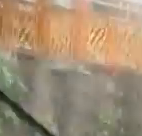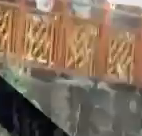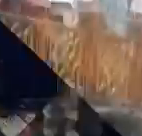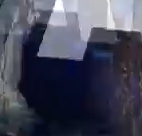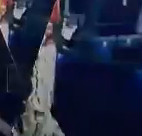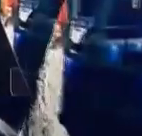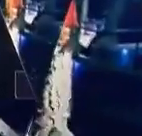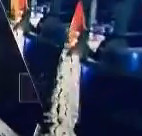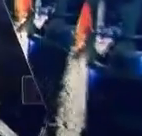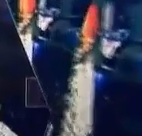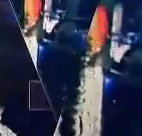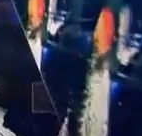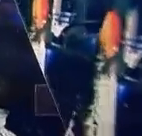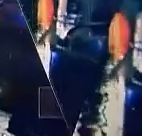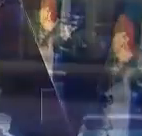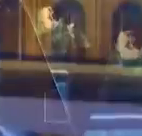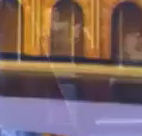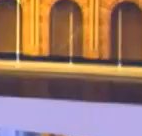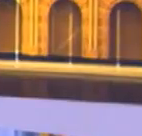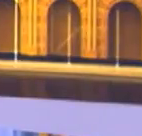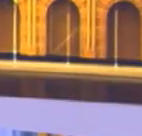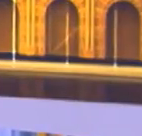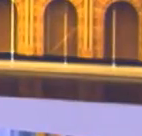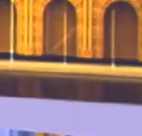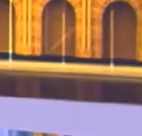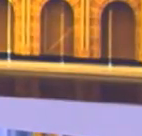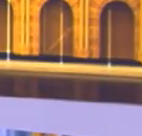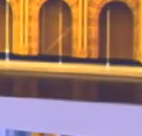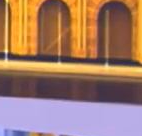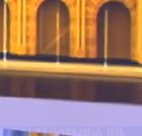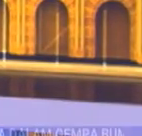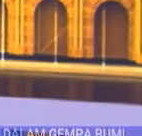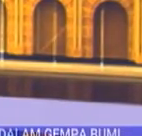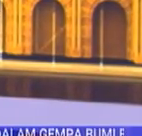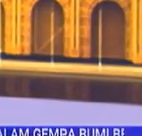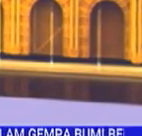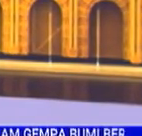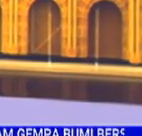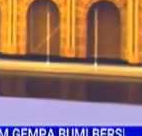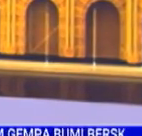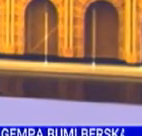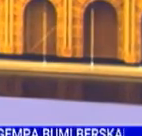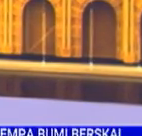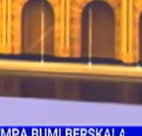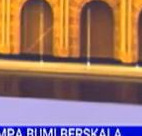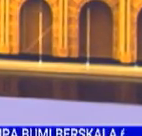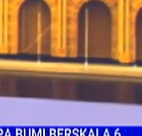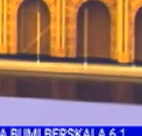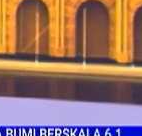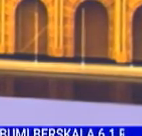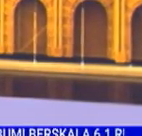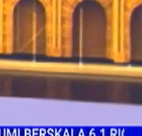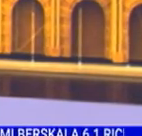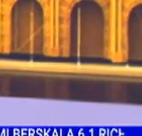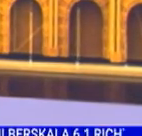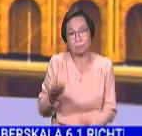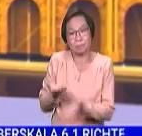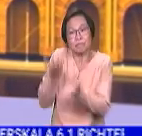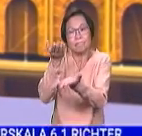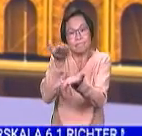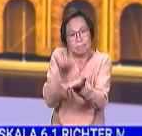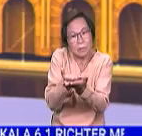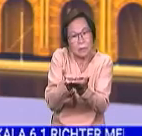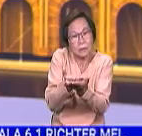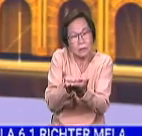I menemukan kita akibatnya menteri besar Joho jatuh asli Muhammad menyarankan agar